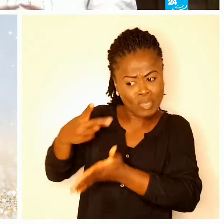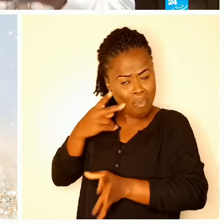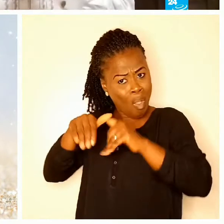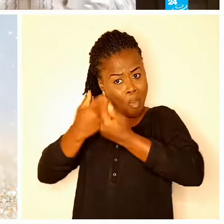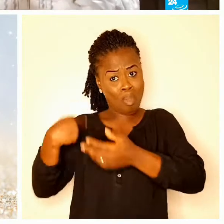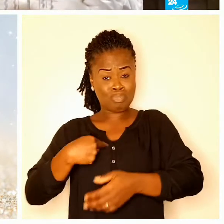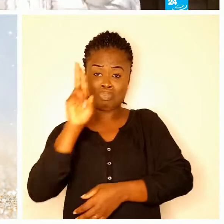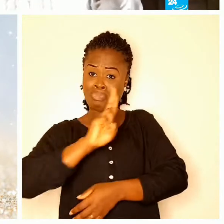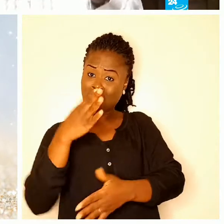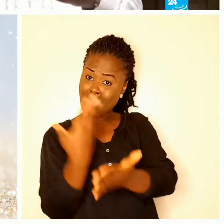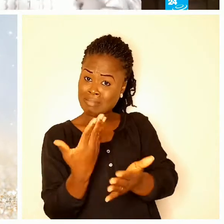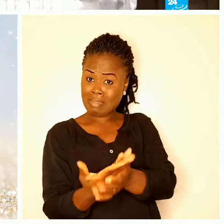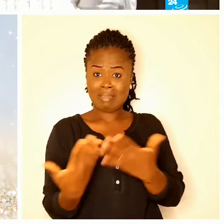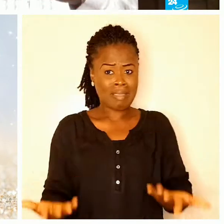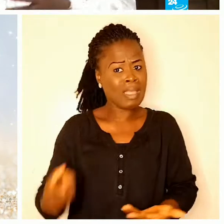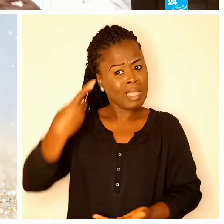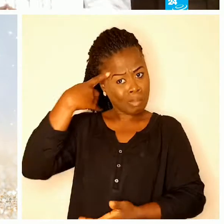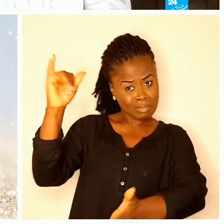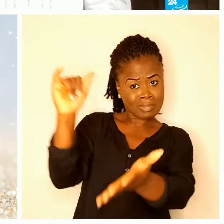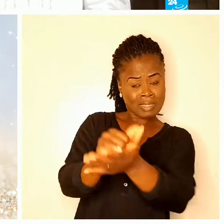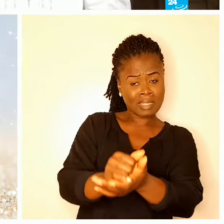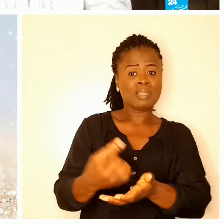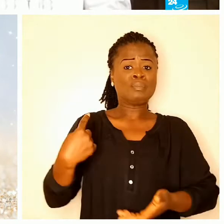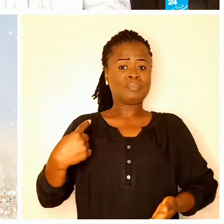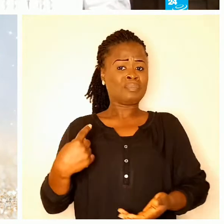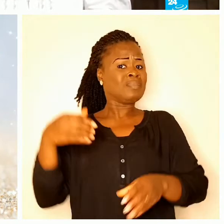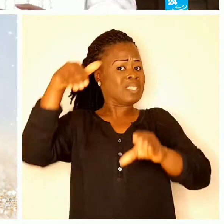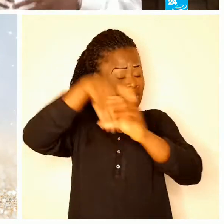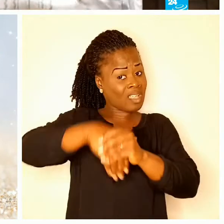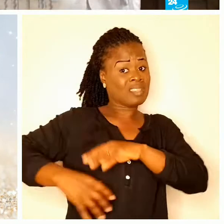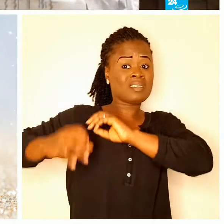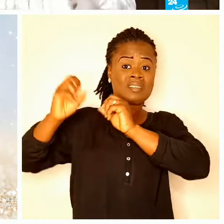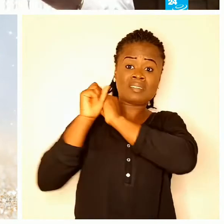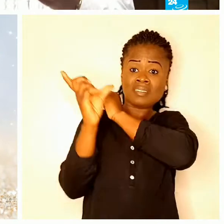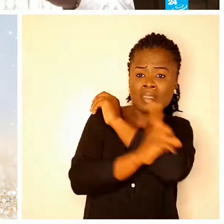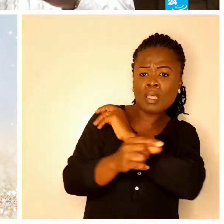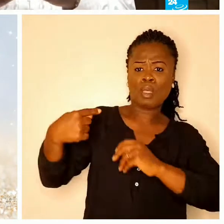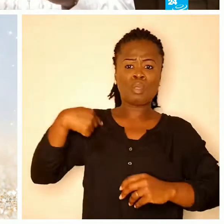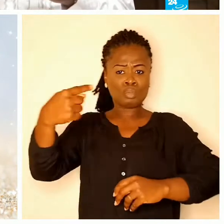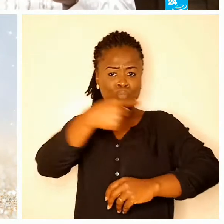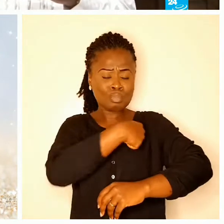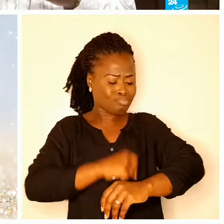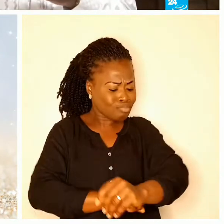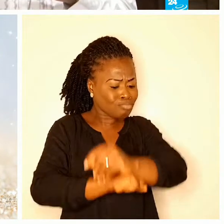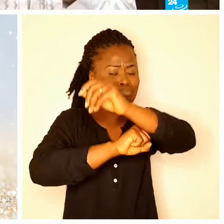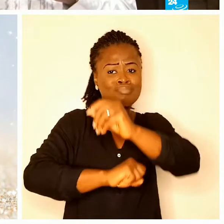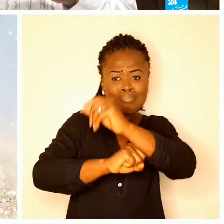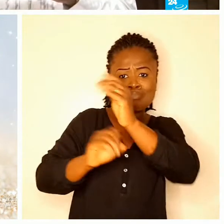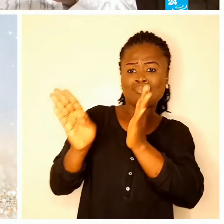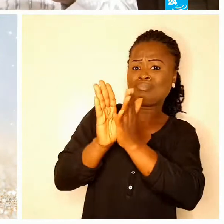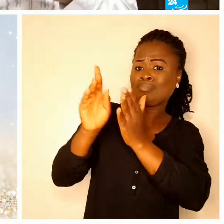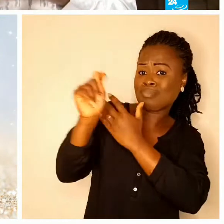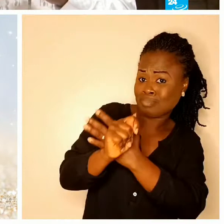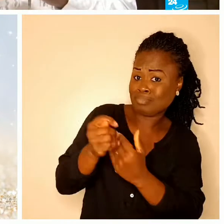nationaux. D'ailleurs, c'est la raison pour laquelle de plus en plus, en tout cas au Sénégal, nous avons des appuis budgétaires qui sont donc